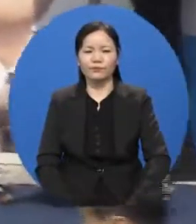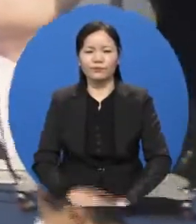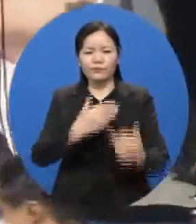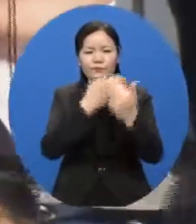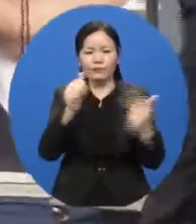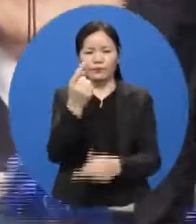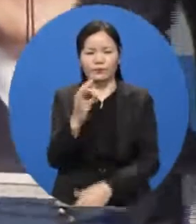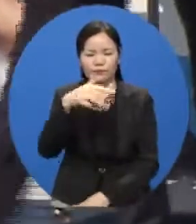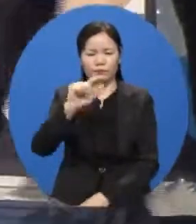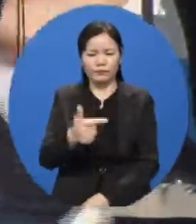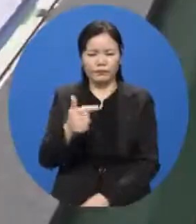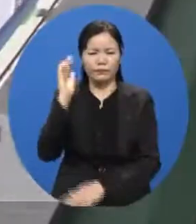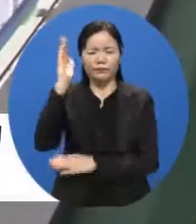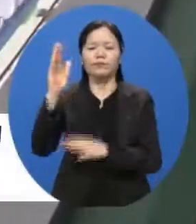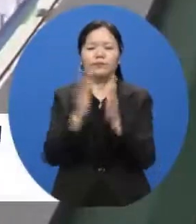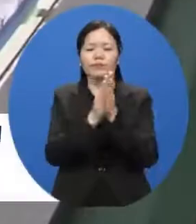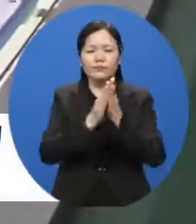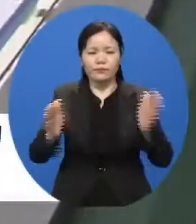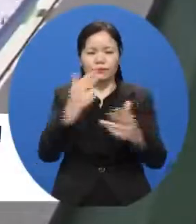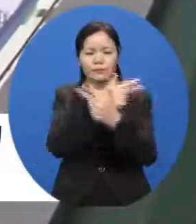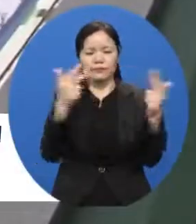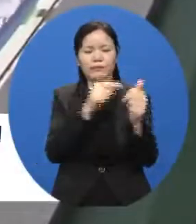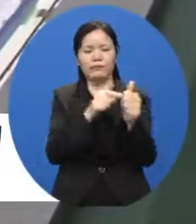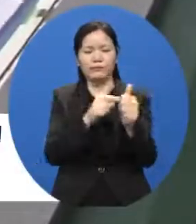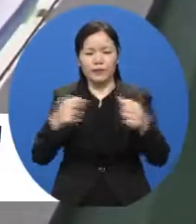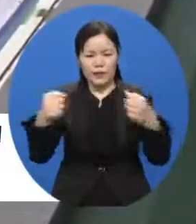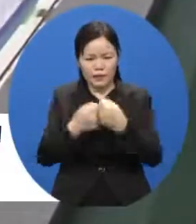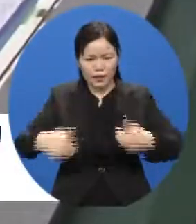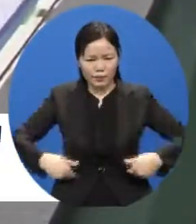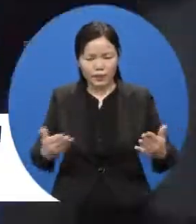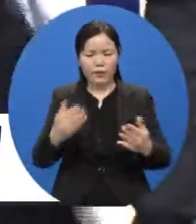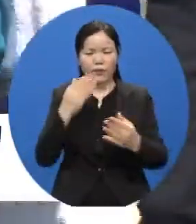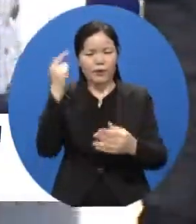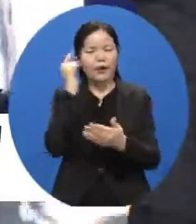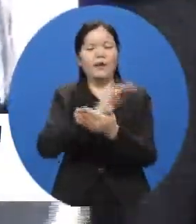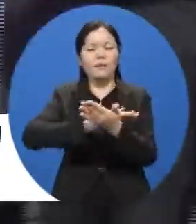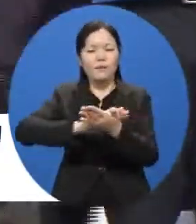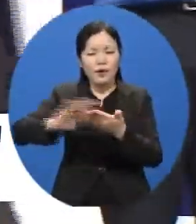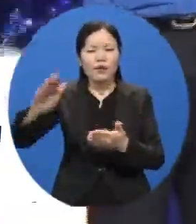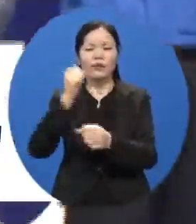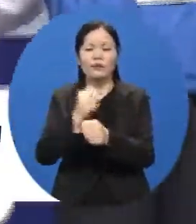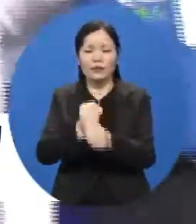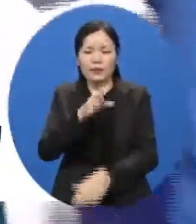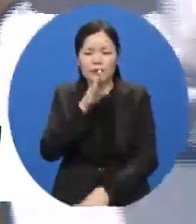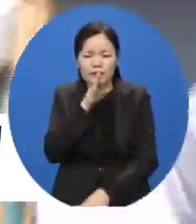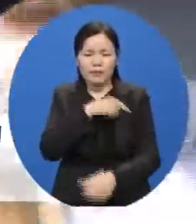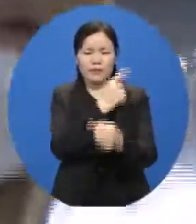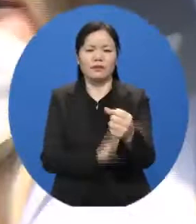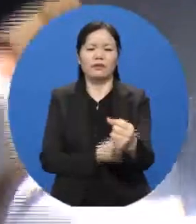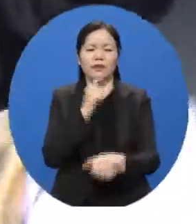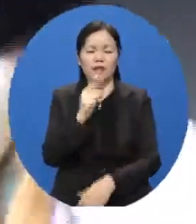강원도 홍천에서 유세를 시작한 이재명 후보. 싸울 필요가 없는 평화 상태를 만드는 게 진정한